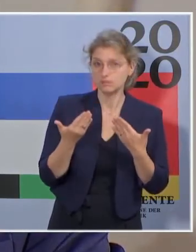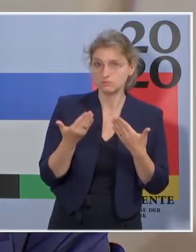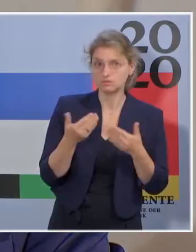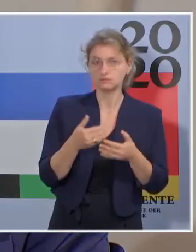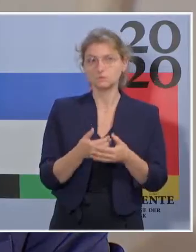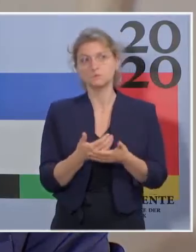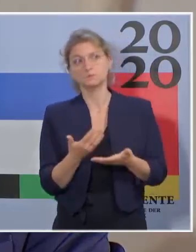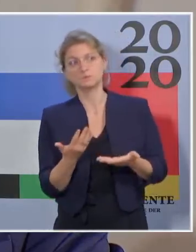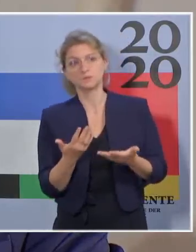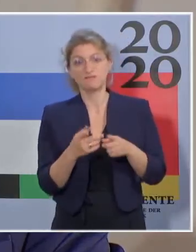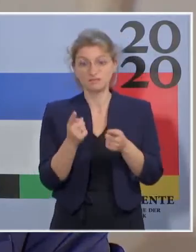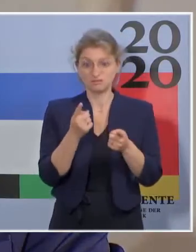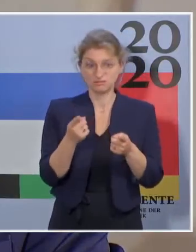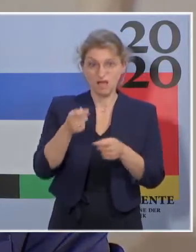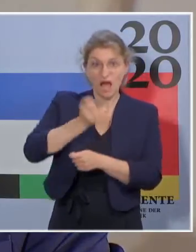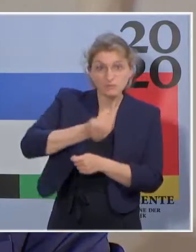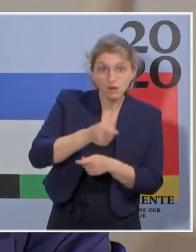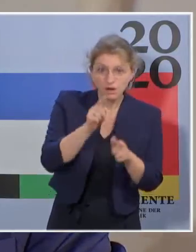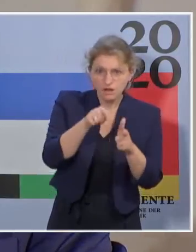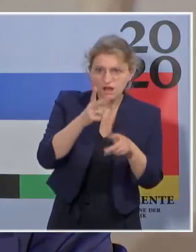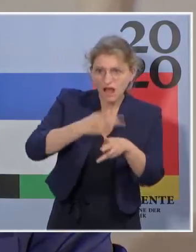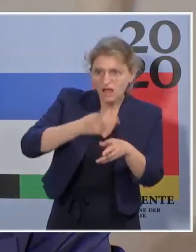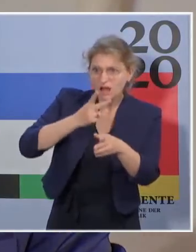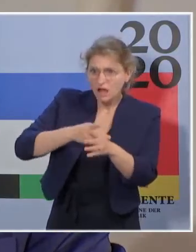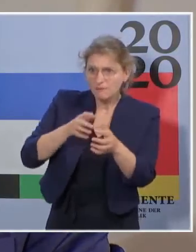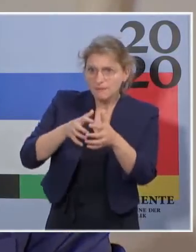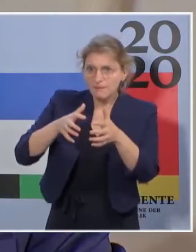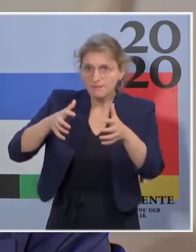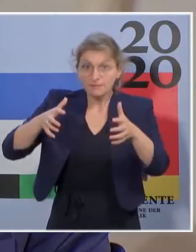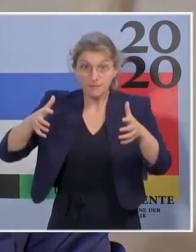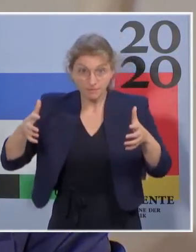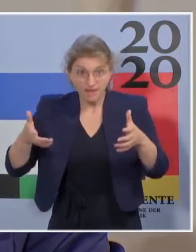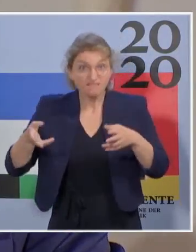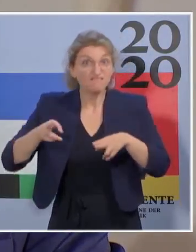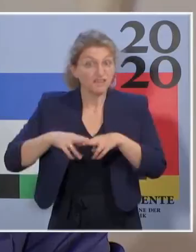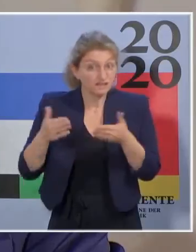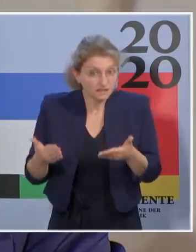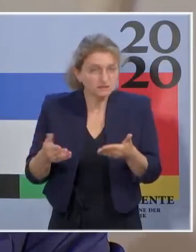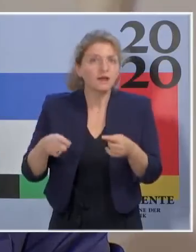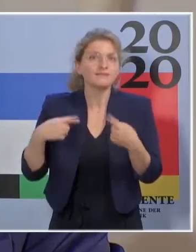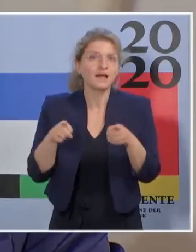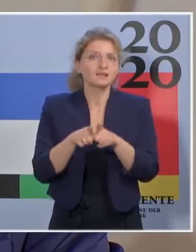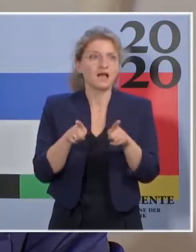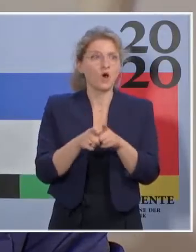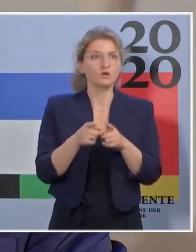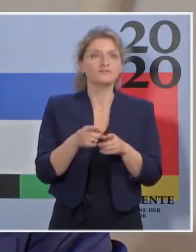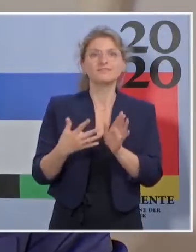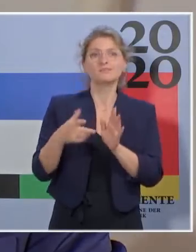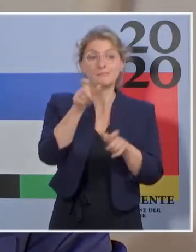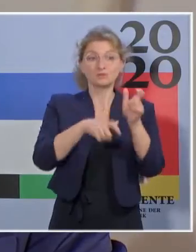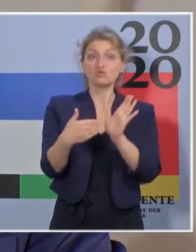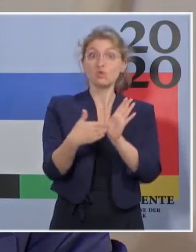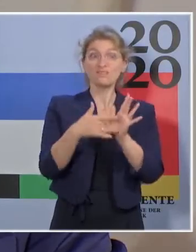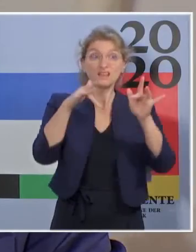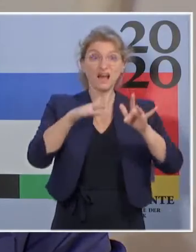ein gehäuftes Erkranken von Abgeordneten man auch unter die Schwelle der notwendigen Anwesenheit kommt